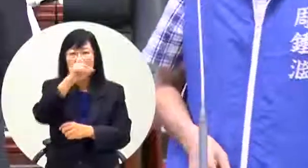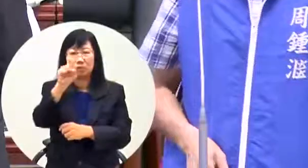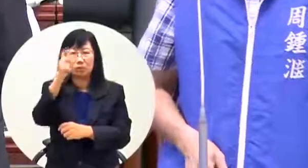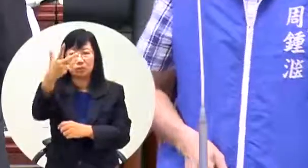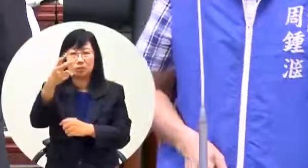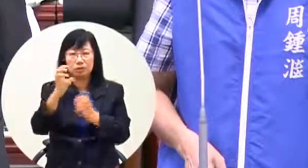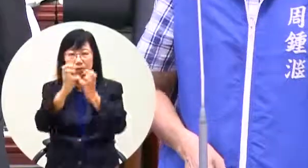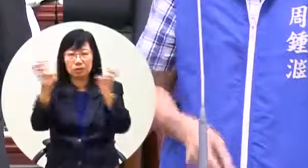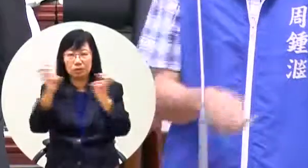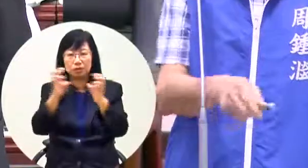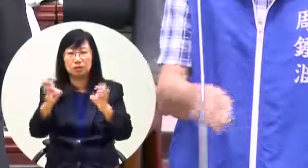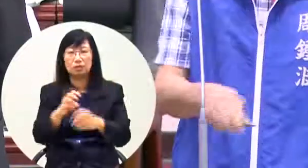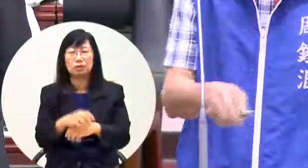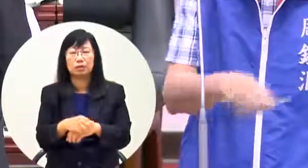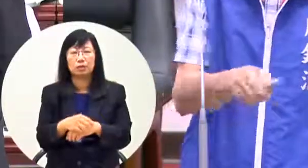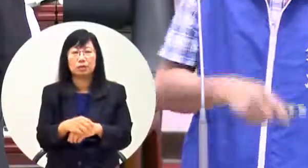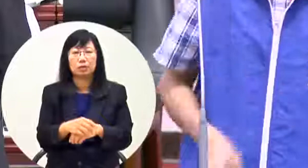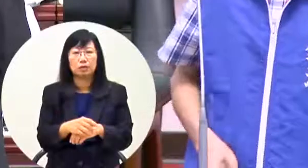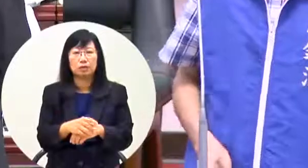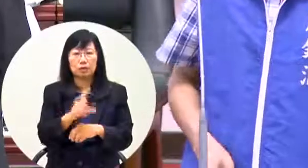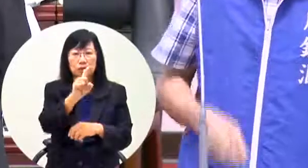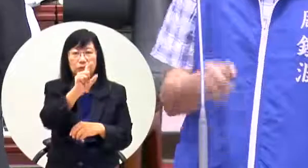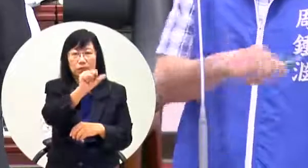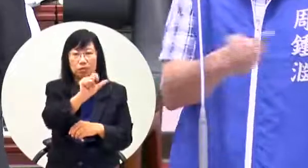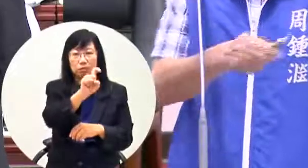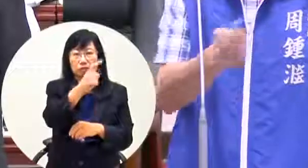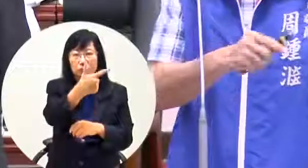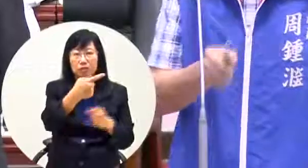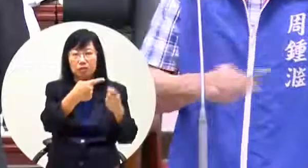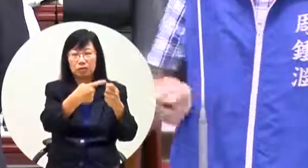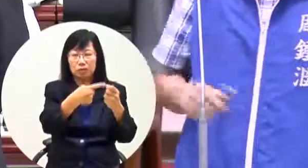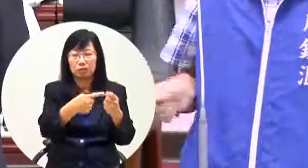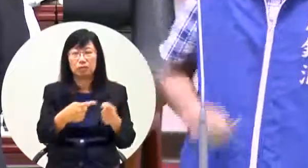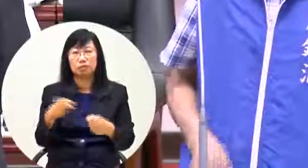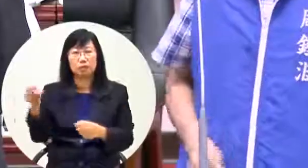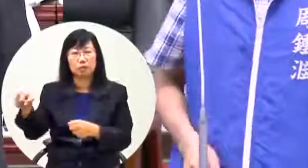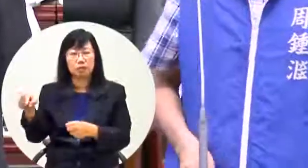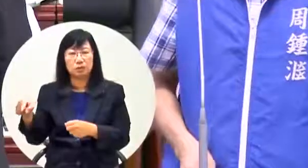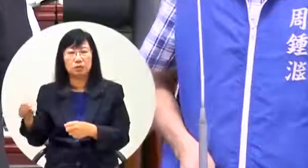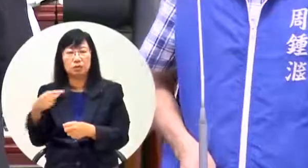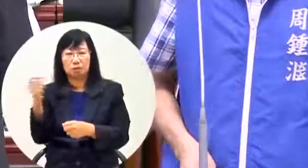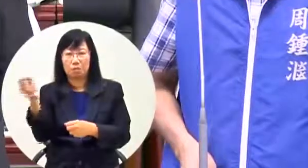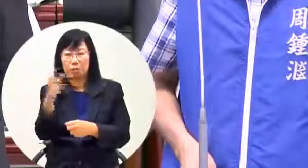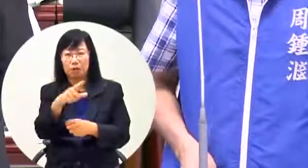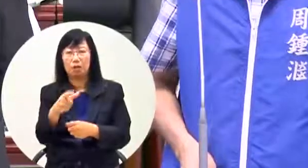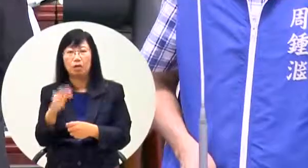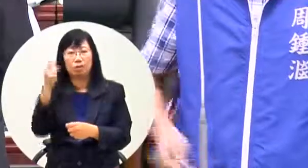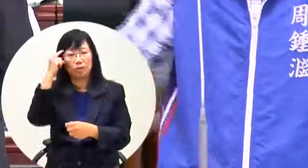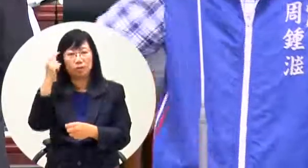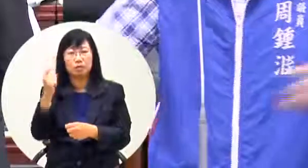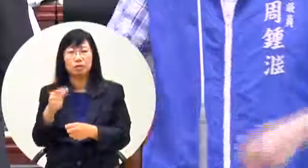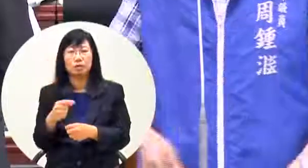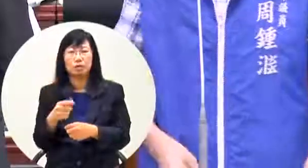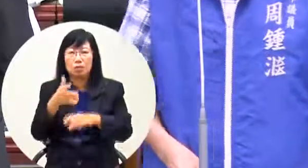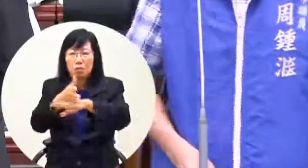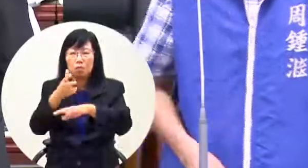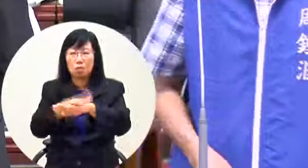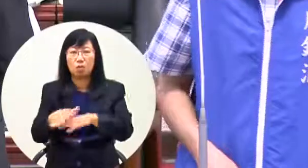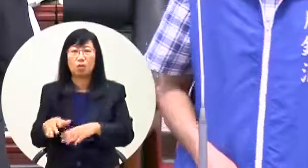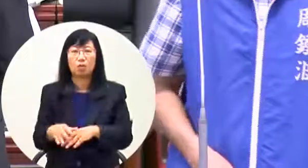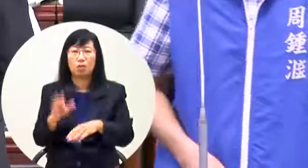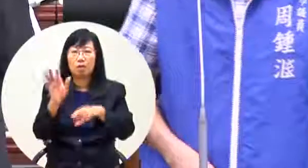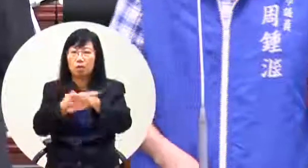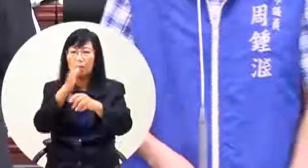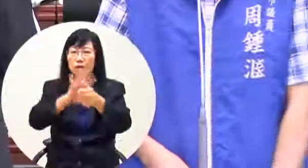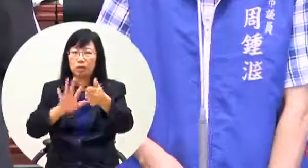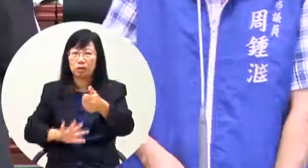60米到80米，绝对都够了。不会影响到那些什么 什么什么忽然间路道路给你缩减，